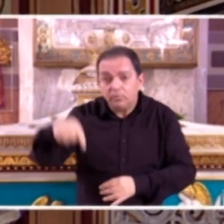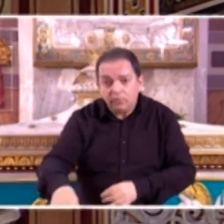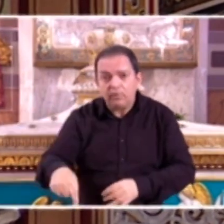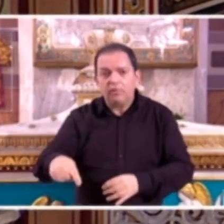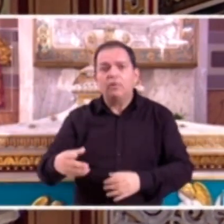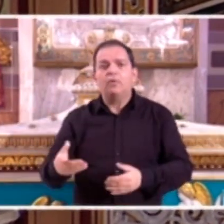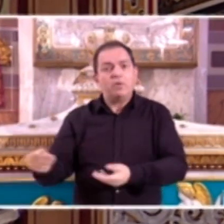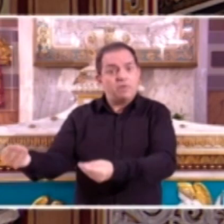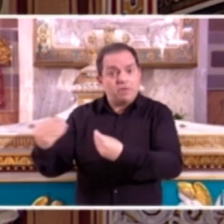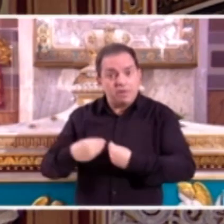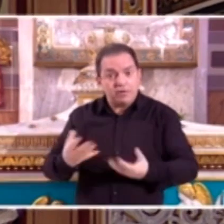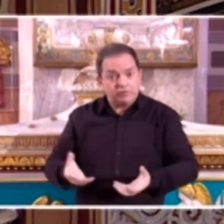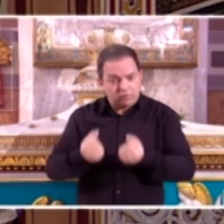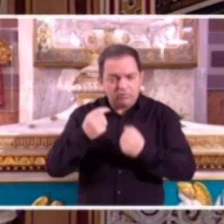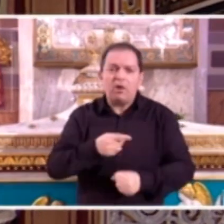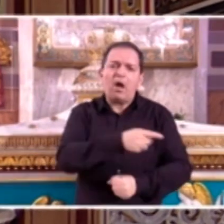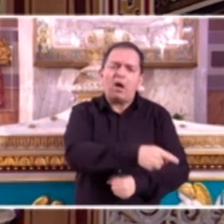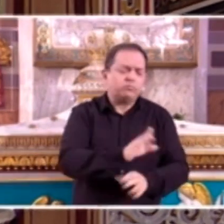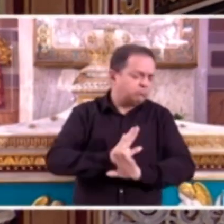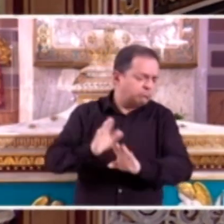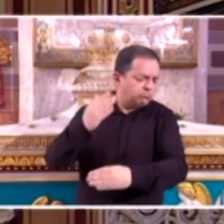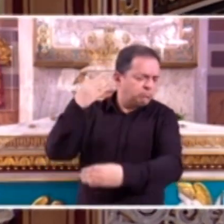δεν ελπίζει στην σωτηρία του,